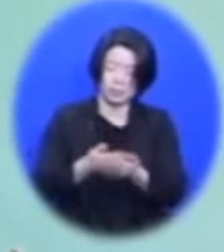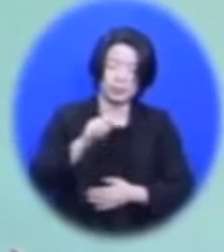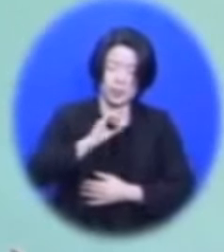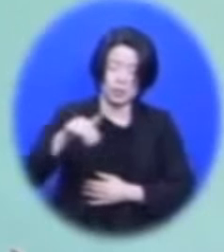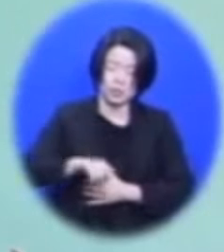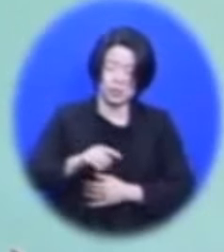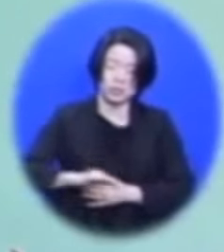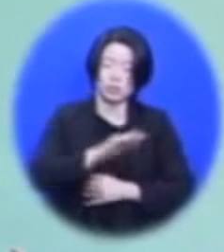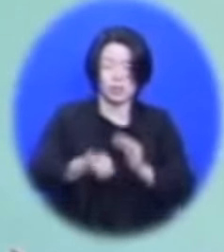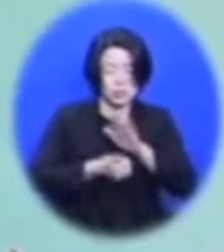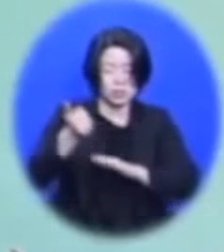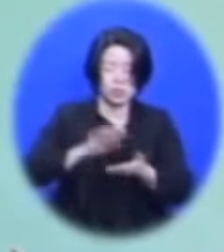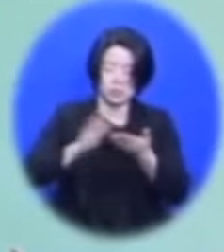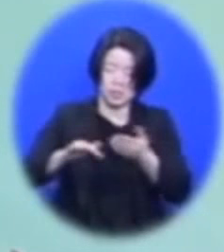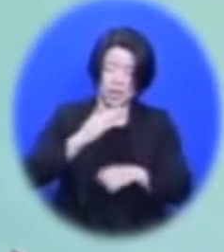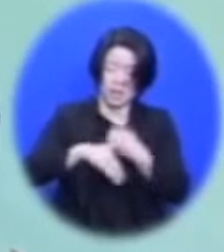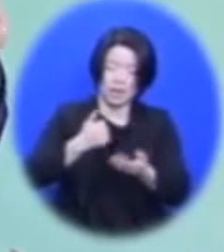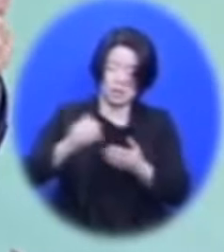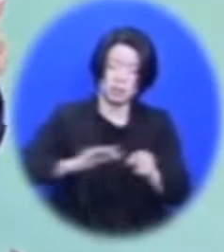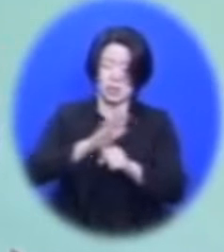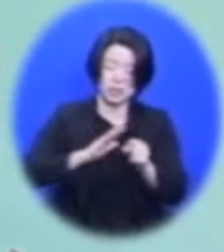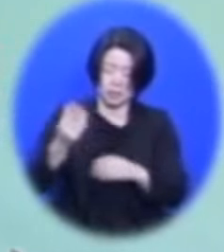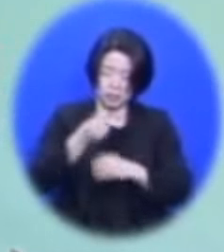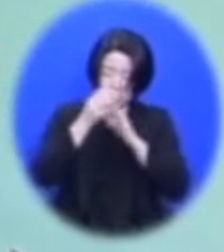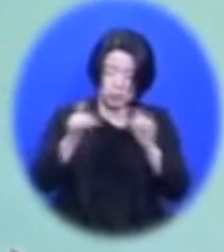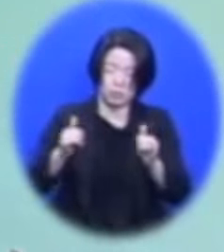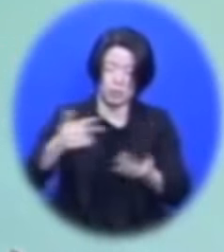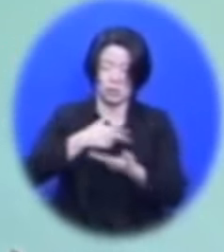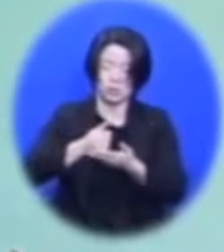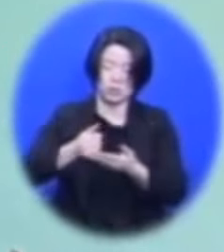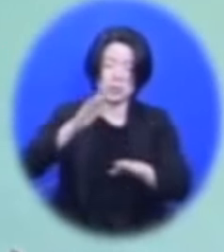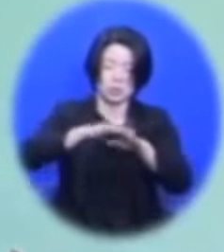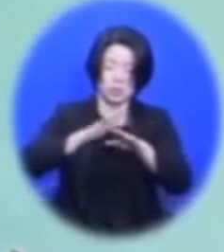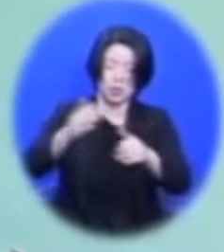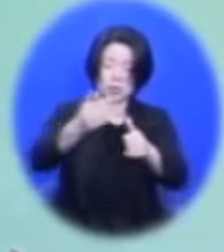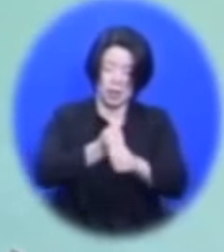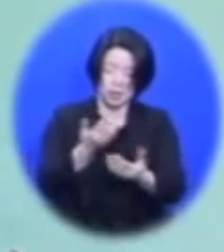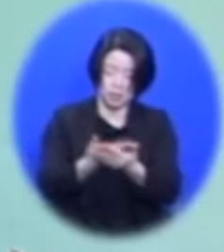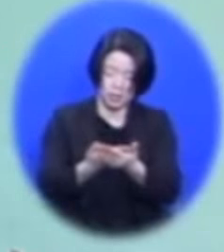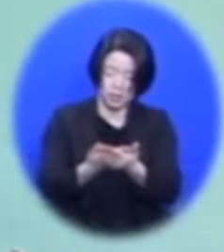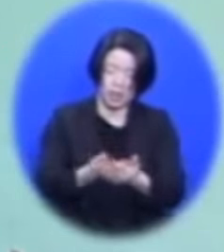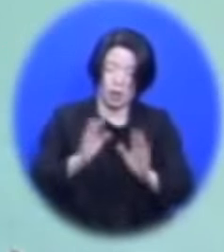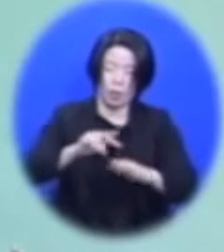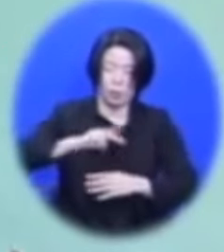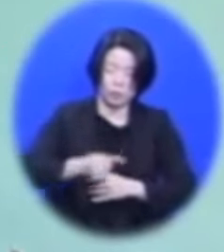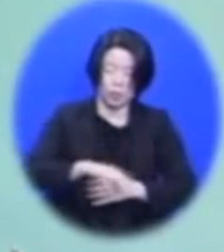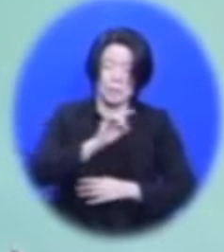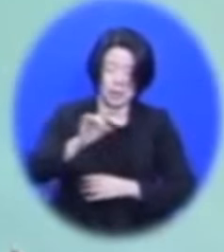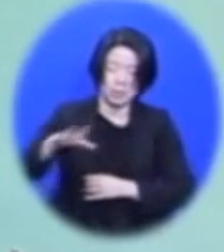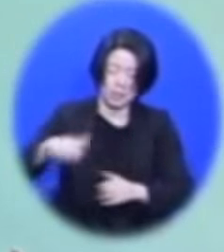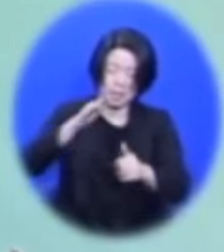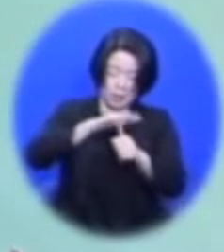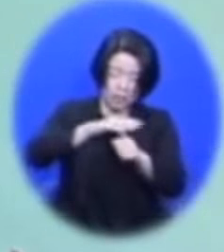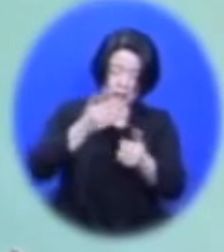우리의 소원입니다. 하나님, 사랑하는 성도들을 주님의 손에 붙잡으소서. 오늘도 일일이 머리머리에